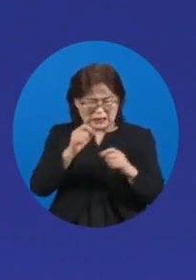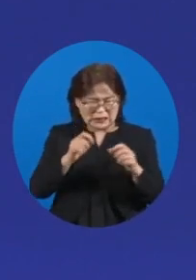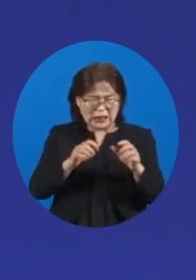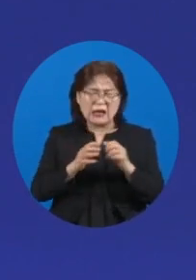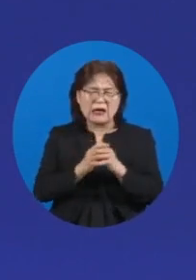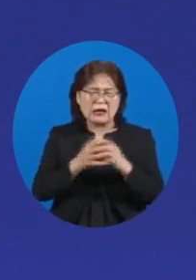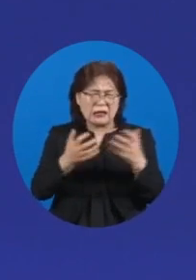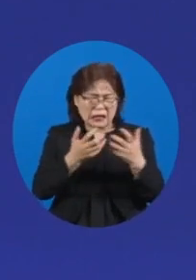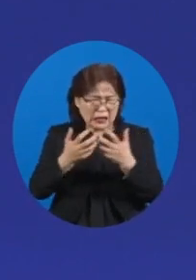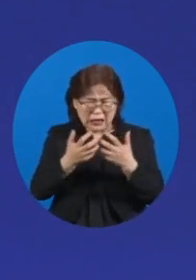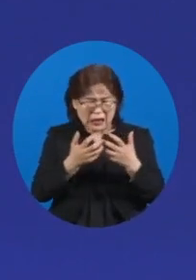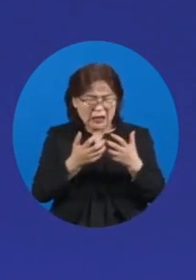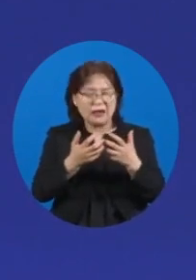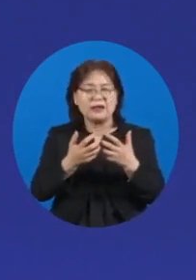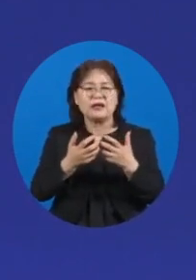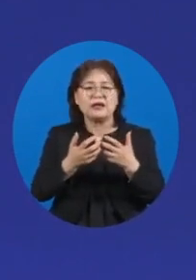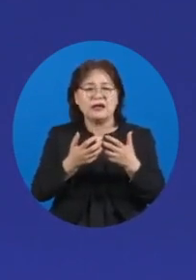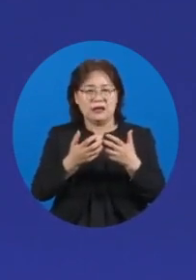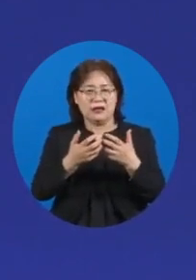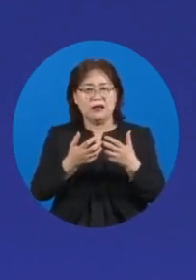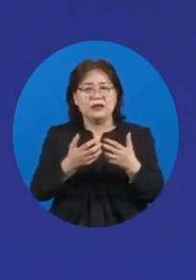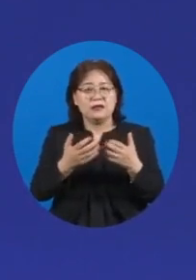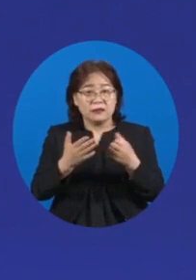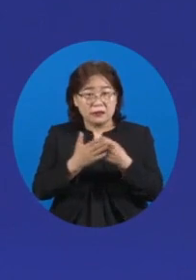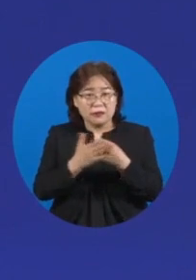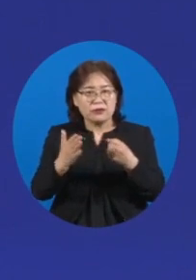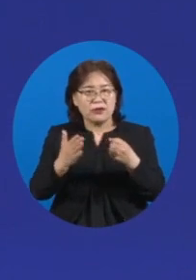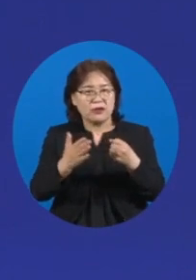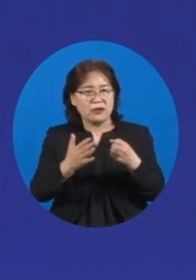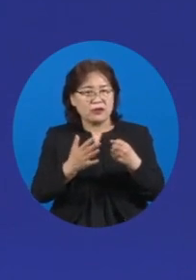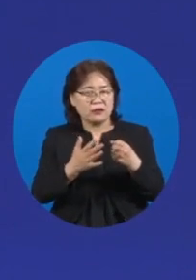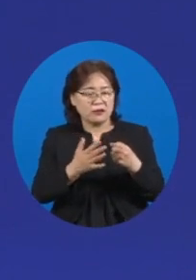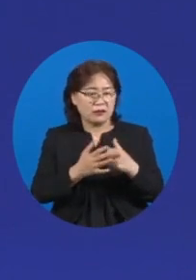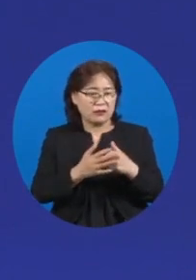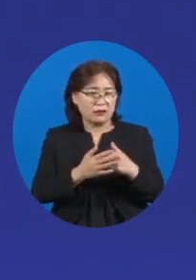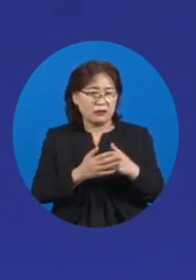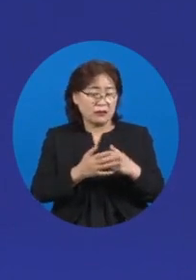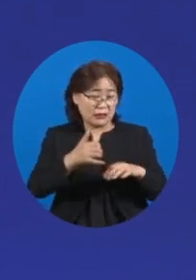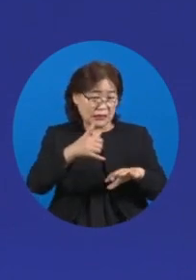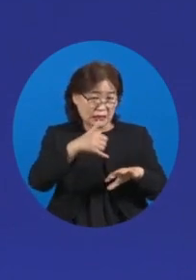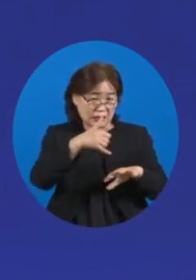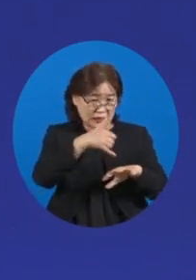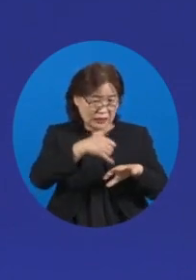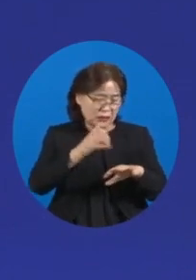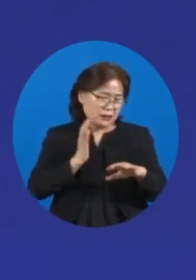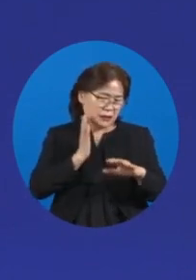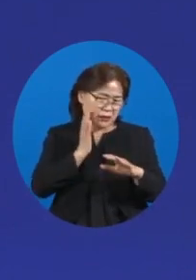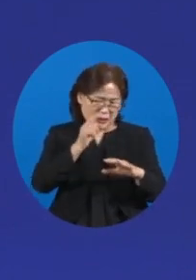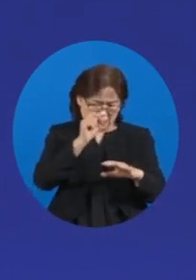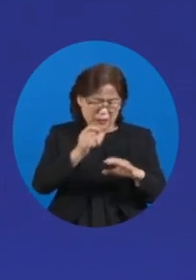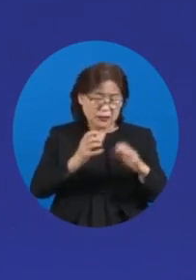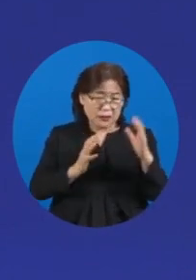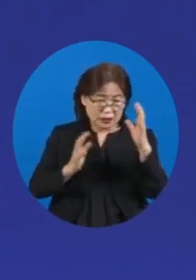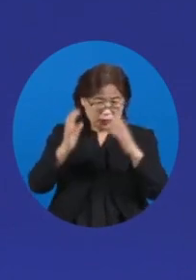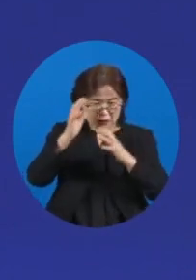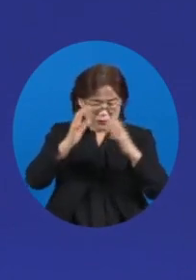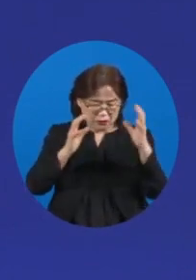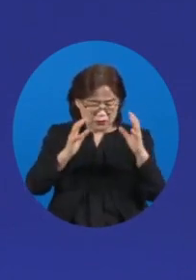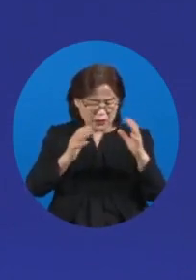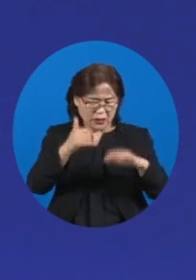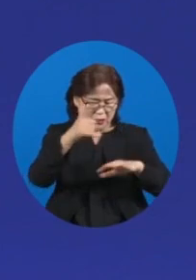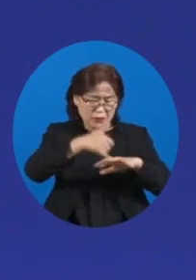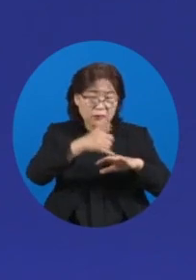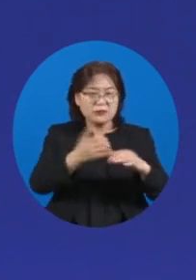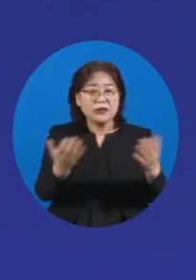식물 고슴도치처럼 되어 있잖아요 그렇기 때문에 이 가시덤불과 엉키는 농사를